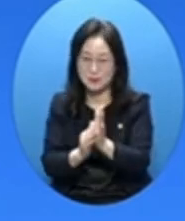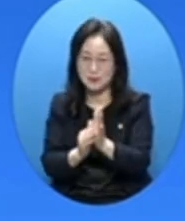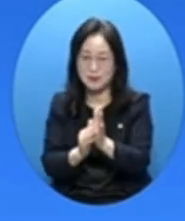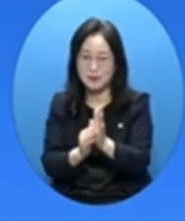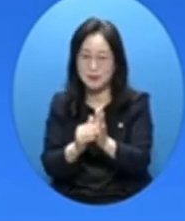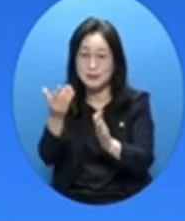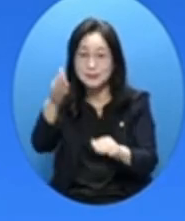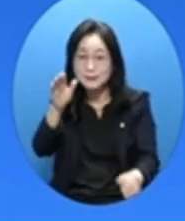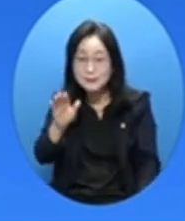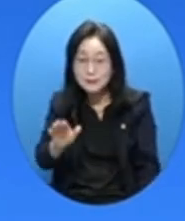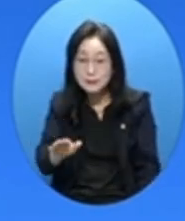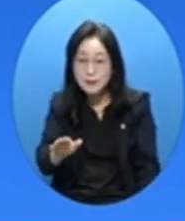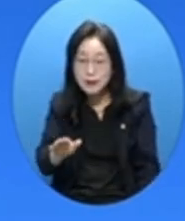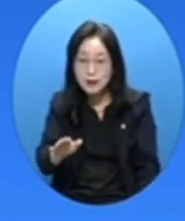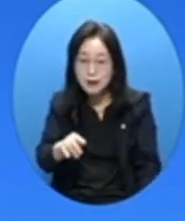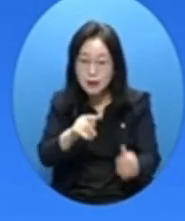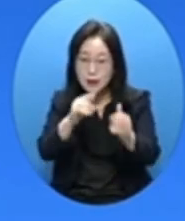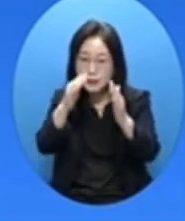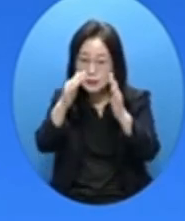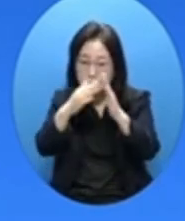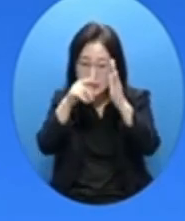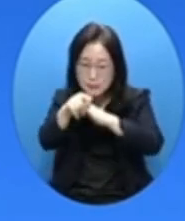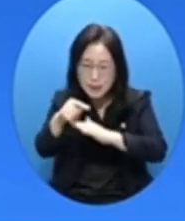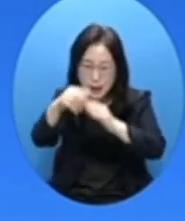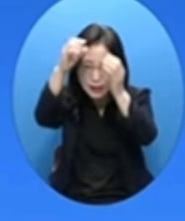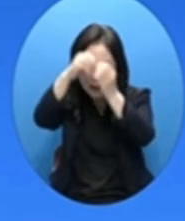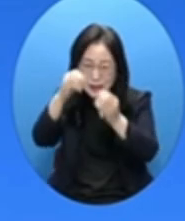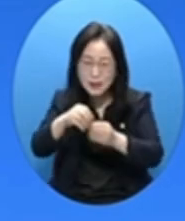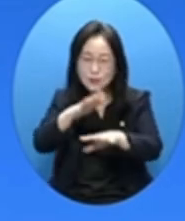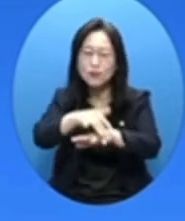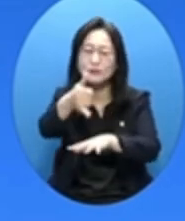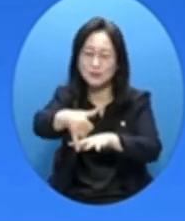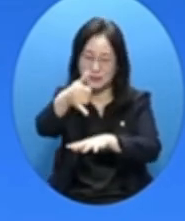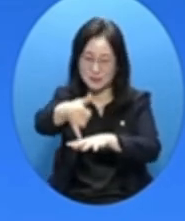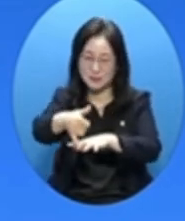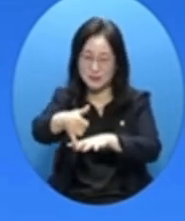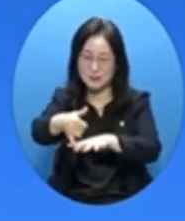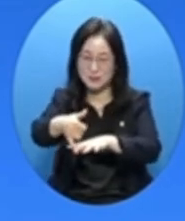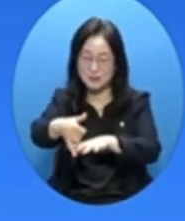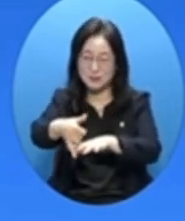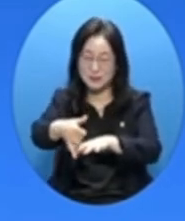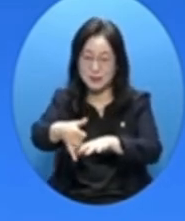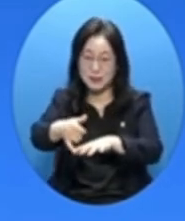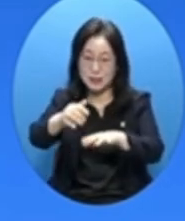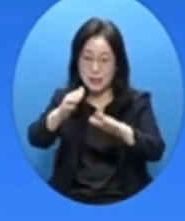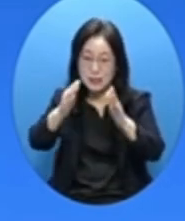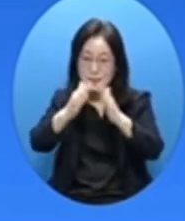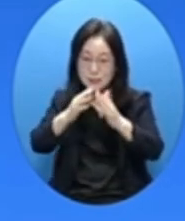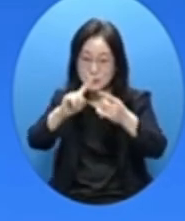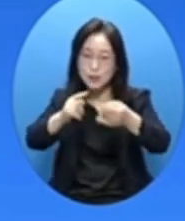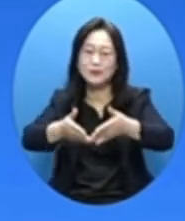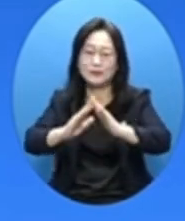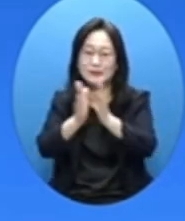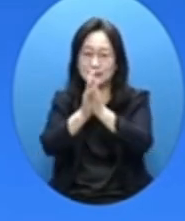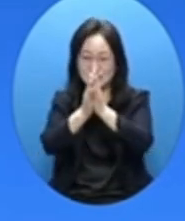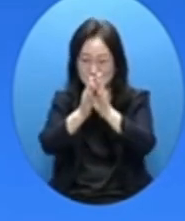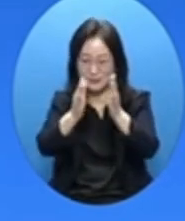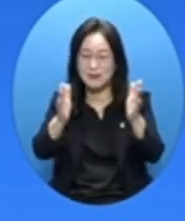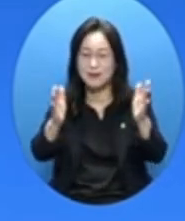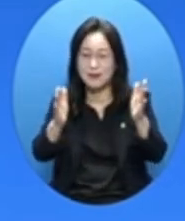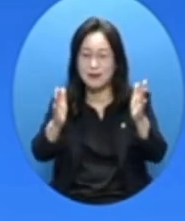근데 그 지금 대대로 농사를 짓는 집인데 그 집에서 교회가 시작돼서 그 집을